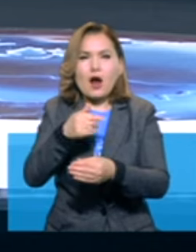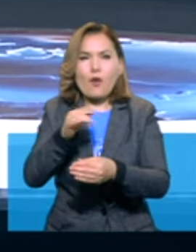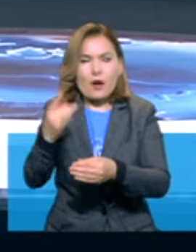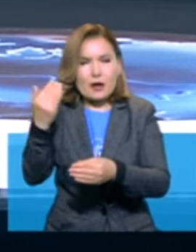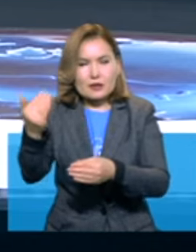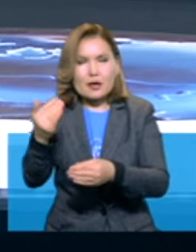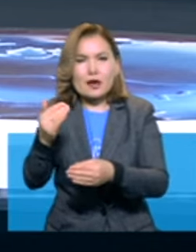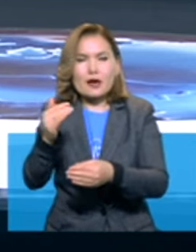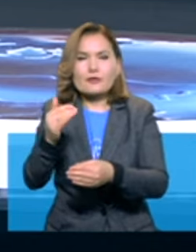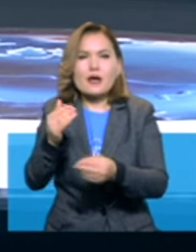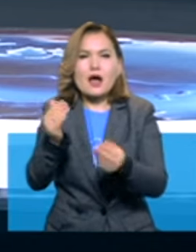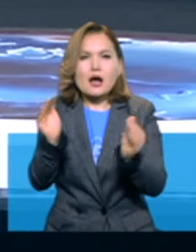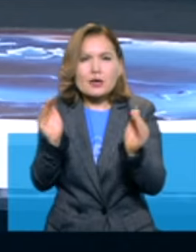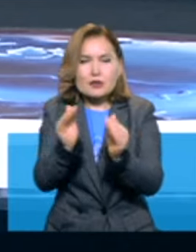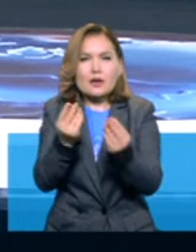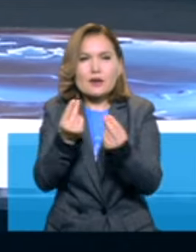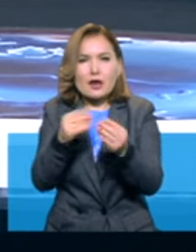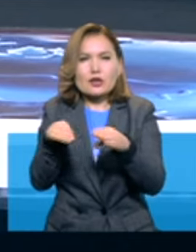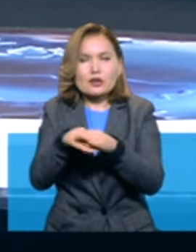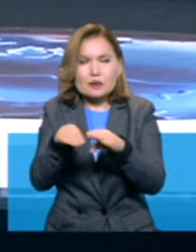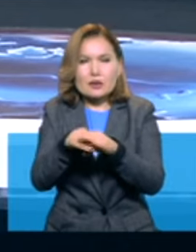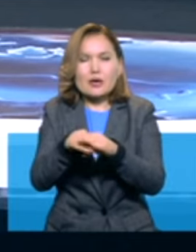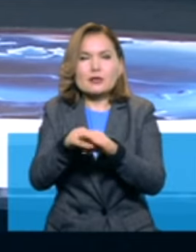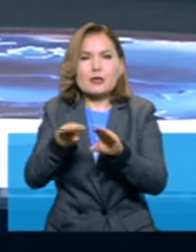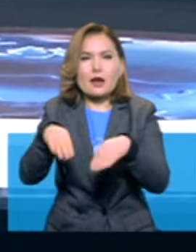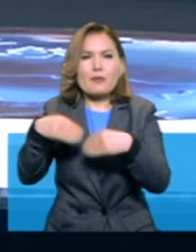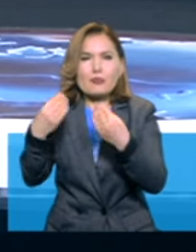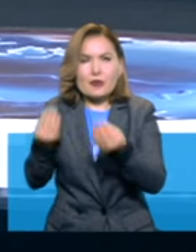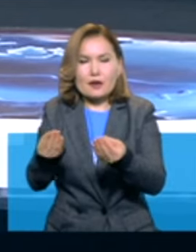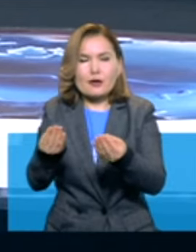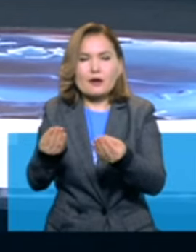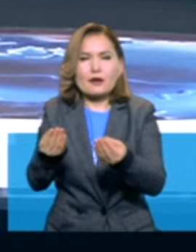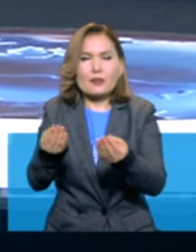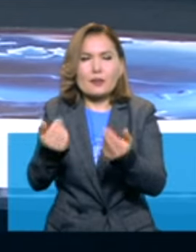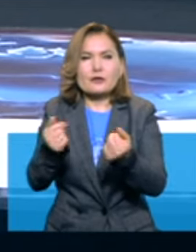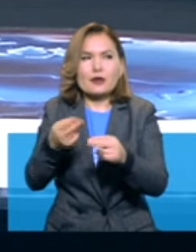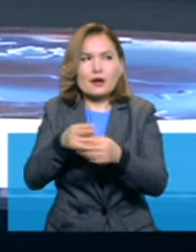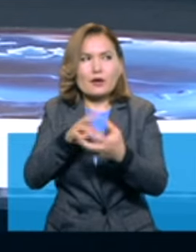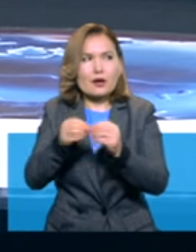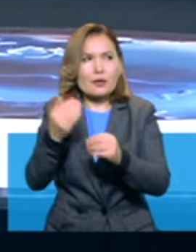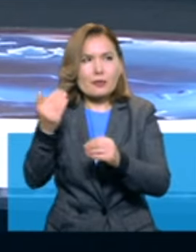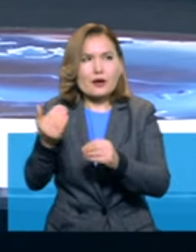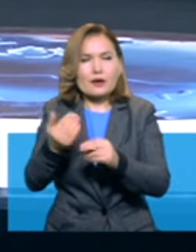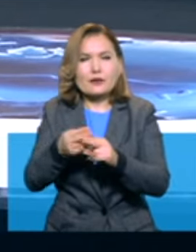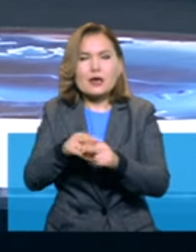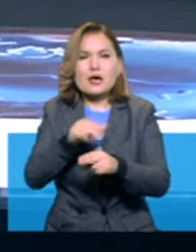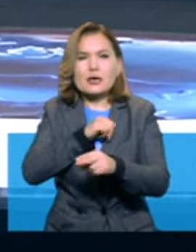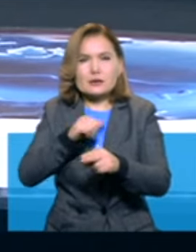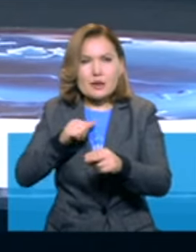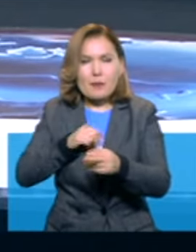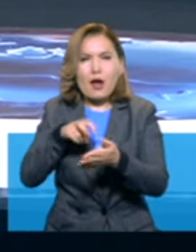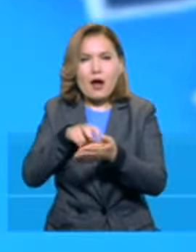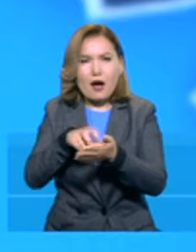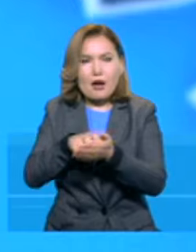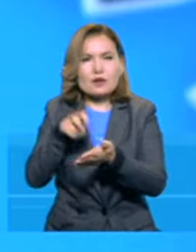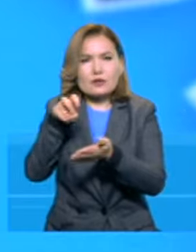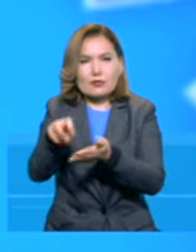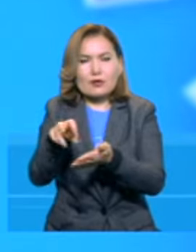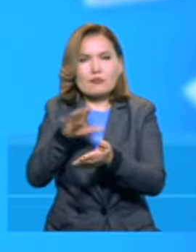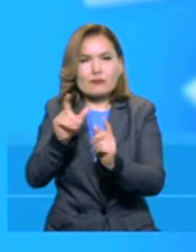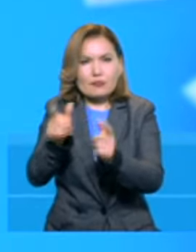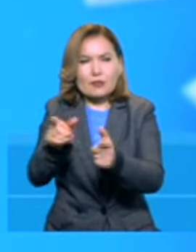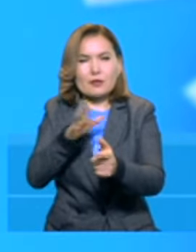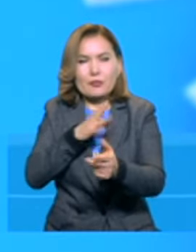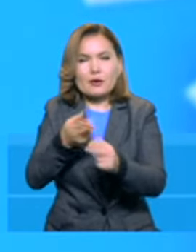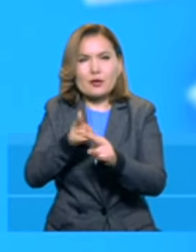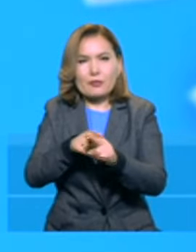Гаухардың бағанағы жинаған терген ақшасын беріп жіберуге бел будыңыз. Ол жерге білуімше хатта жазып жіберген екен. Гүлшат